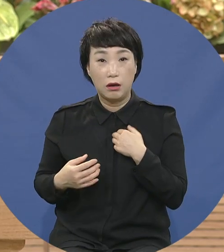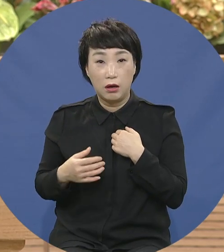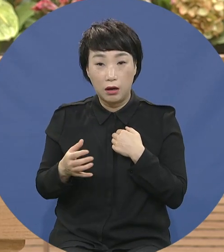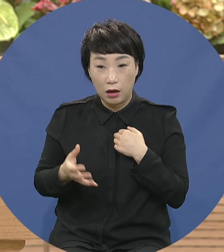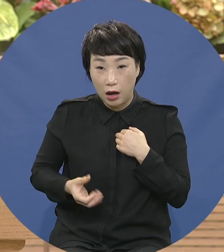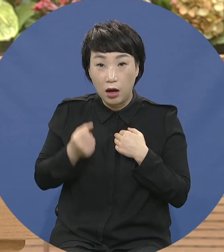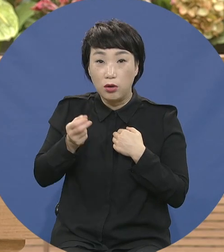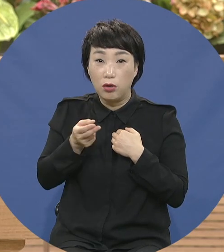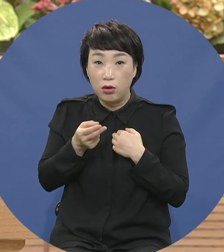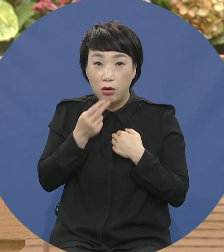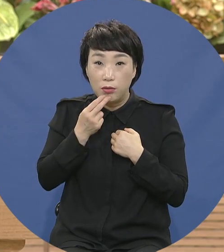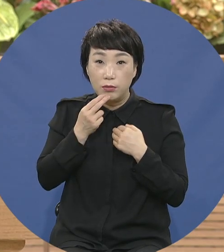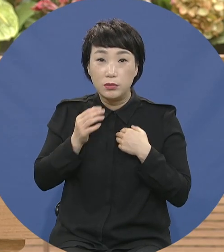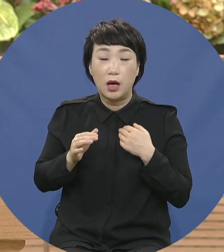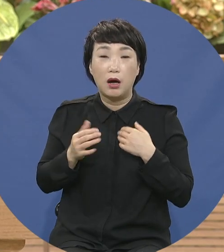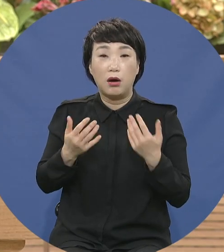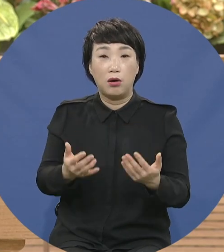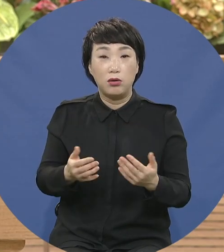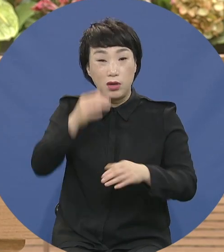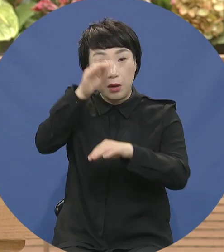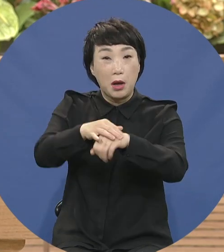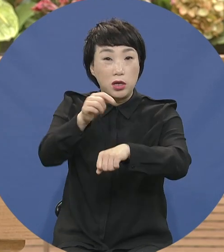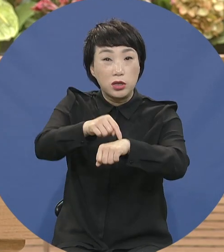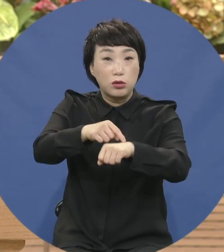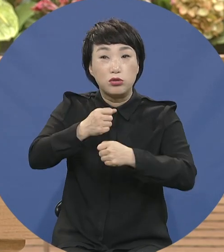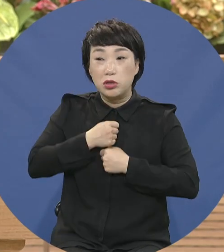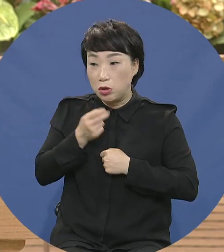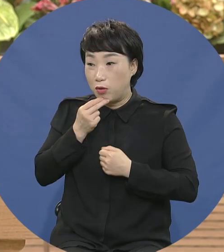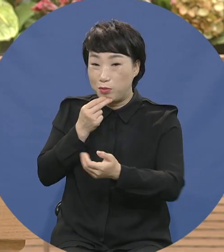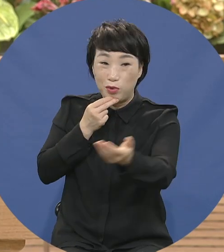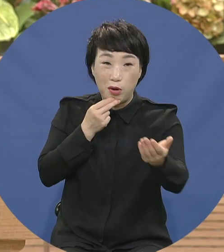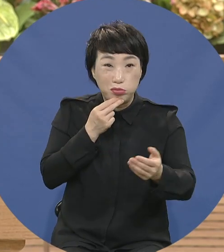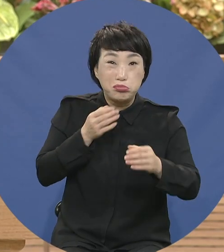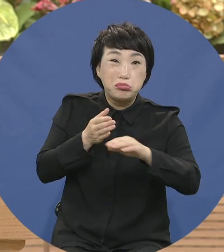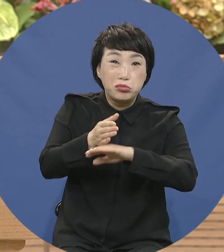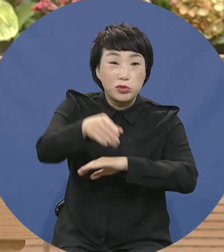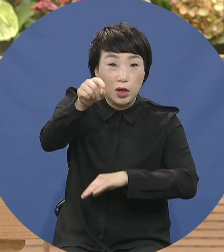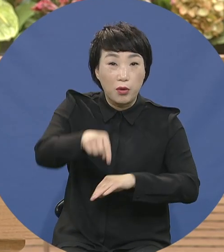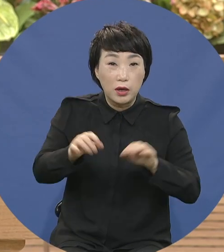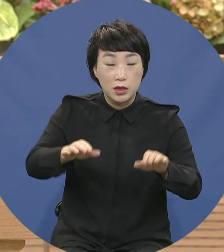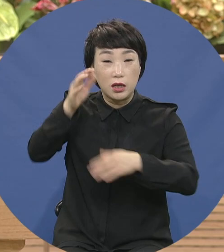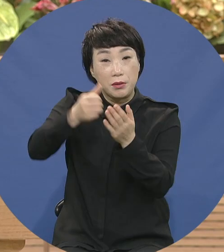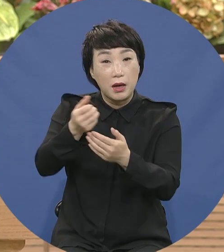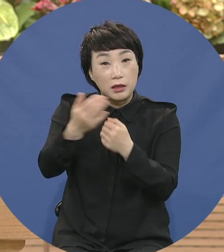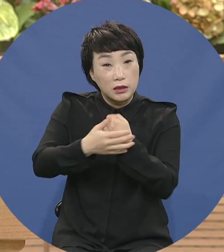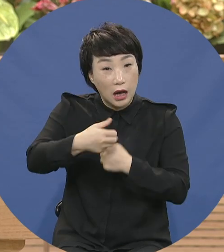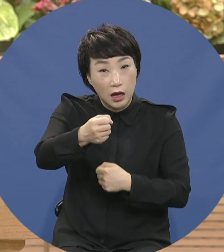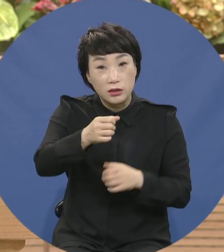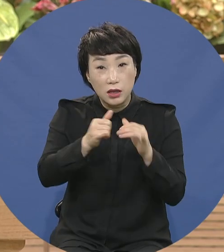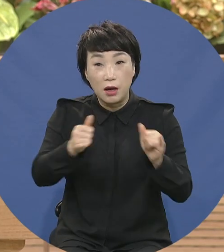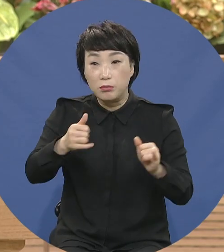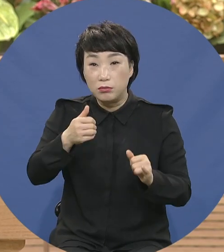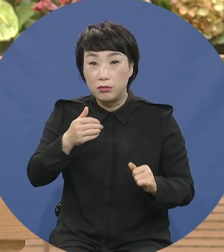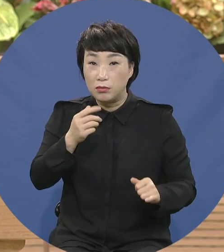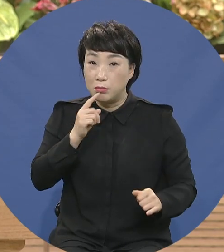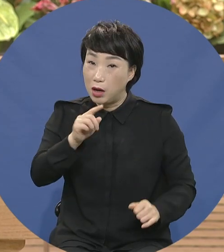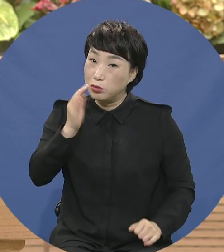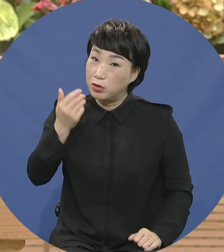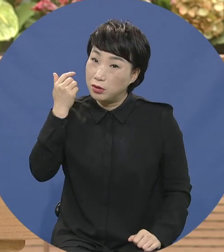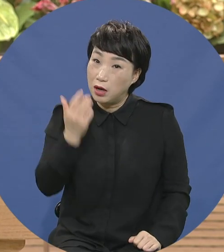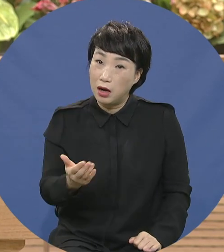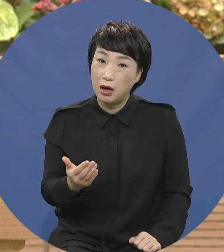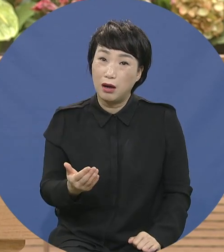없다. 예배 시간 하나 못 지키는 자가 하나님의 은혜가 있는 자라고 누가 말할 수